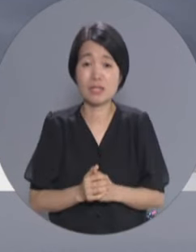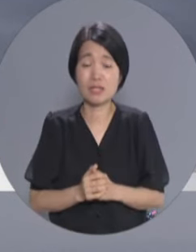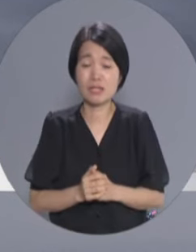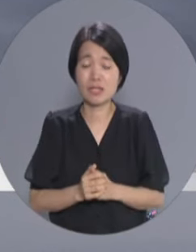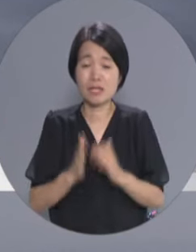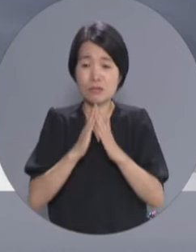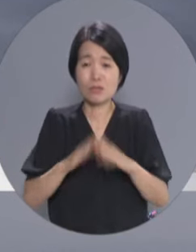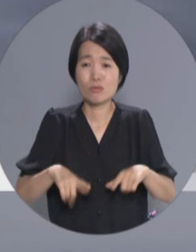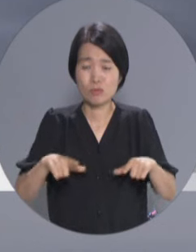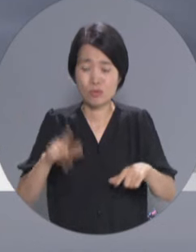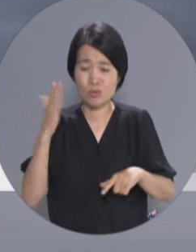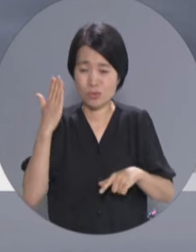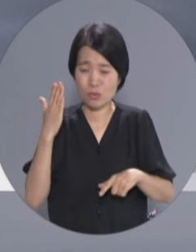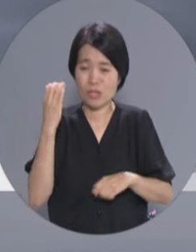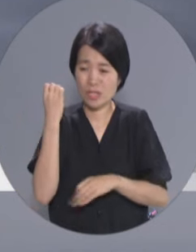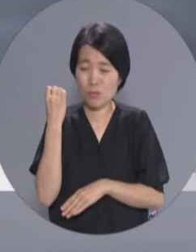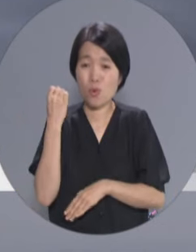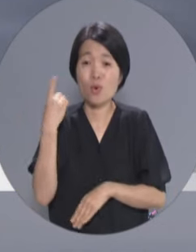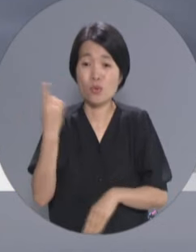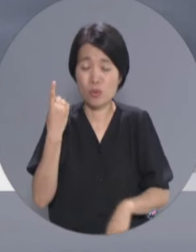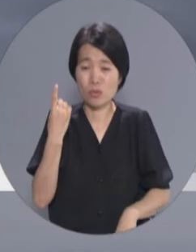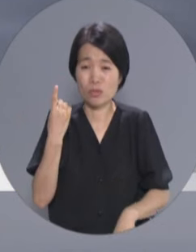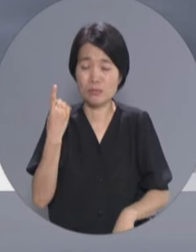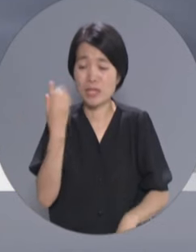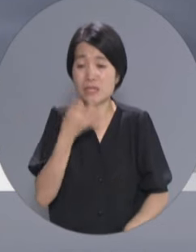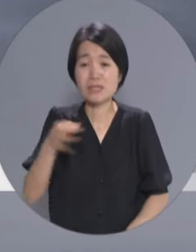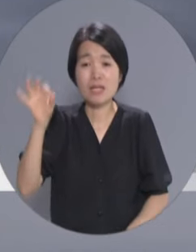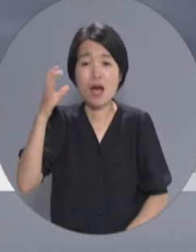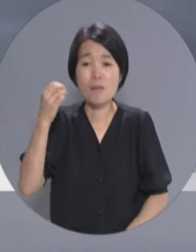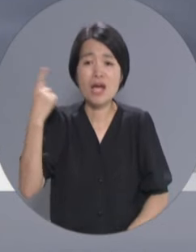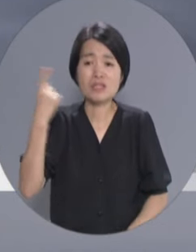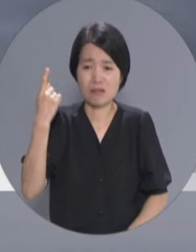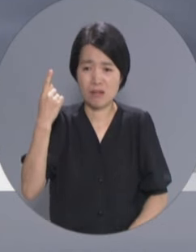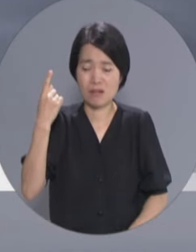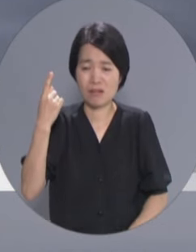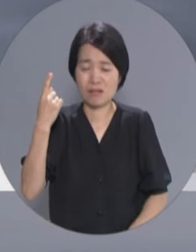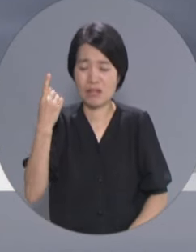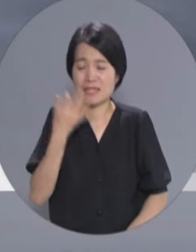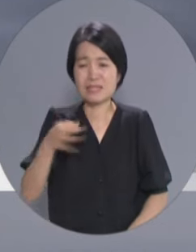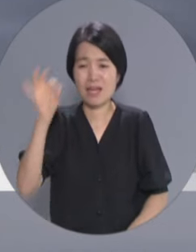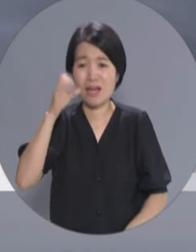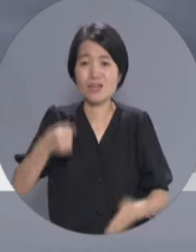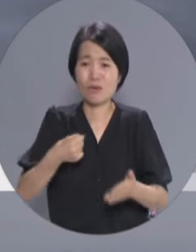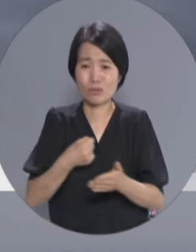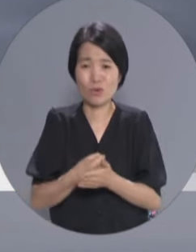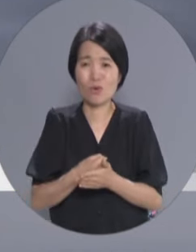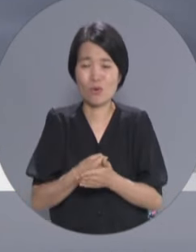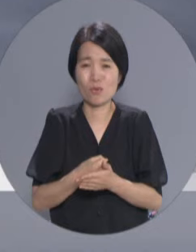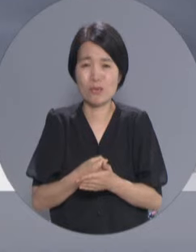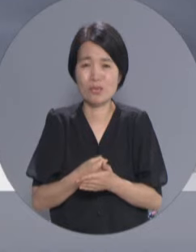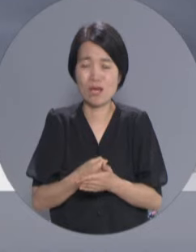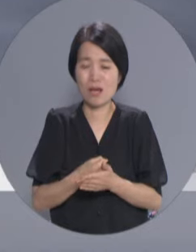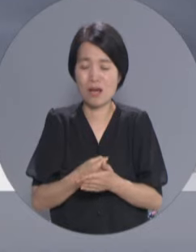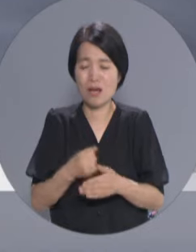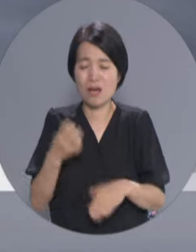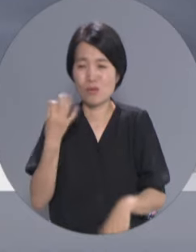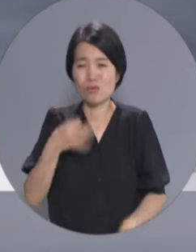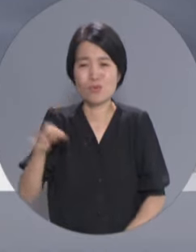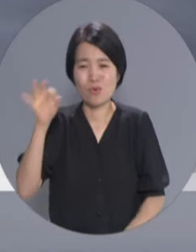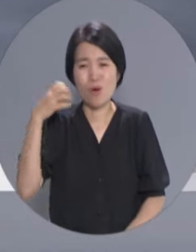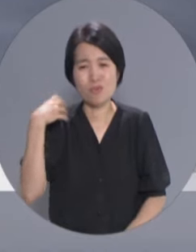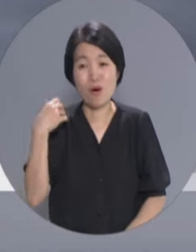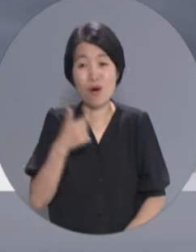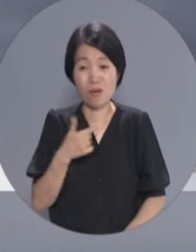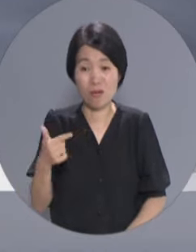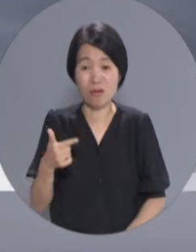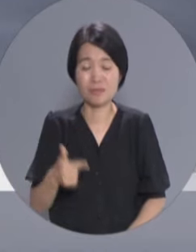흐름에 전라남도도 최근 기본요금을 지금보다 최대 1000원 올리는 인상안을 결정했는데요 교통비 부담이 커질 전망입니다